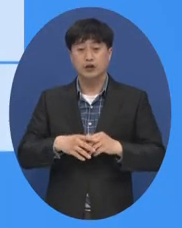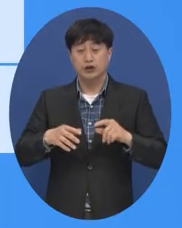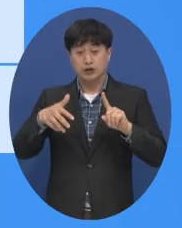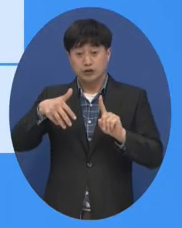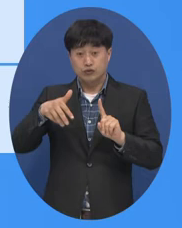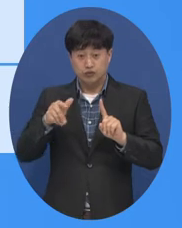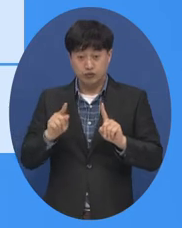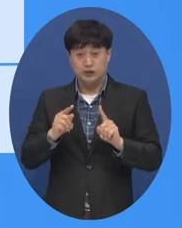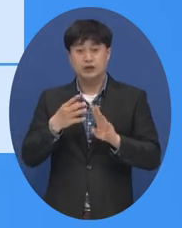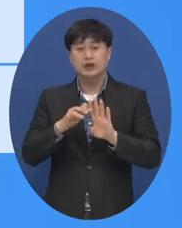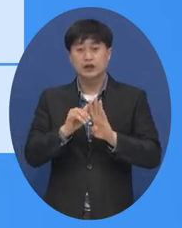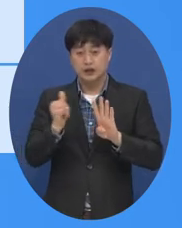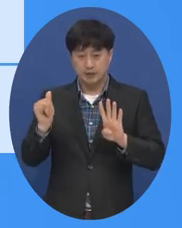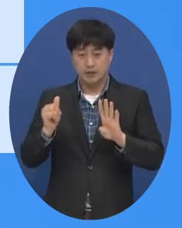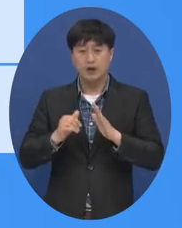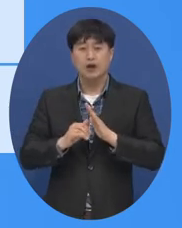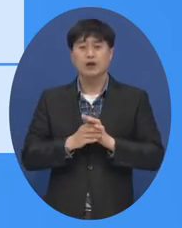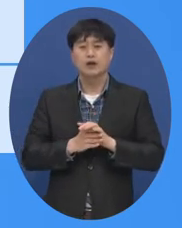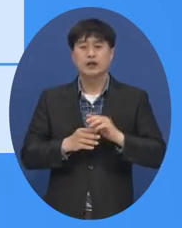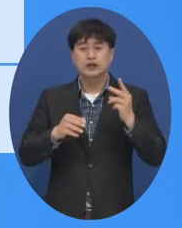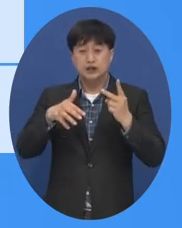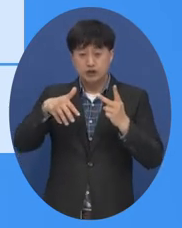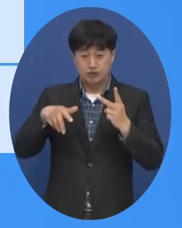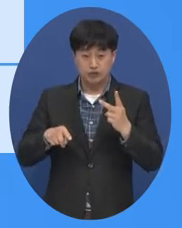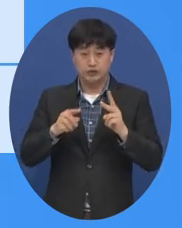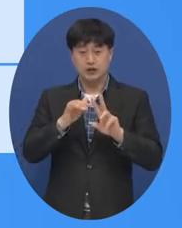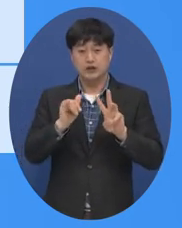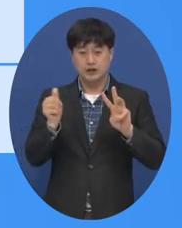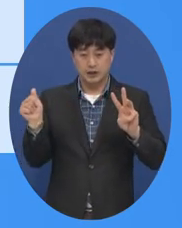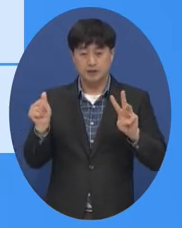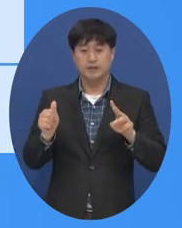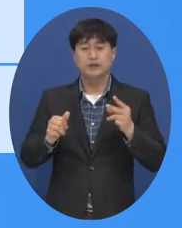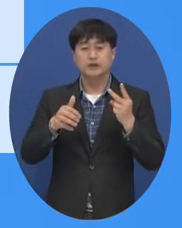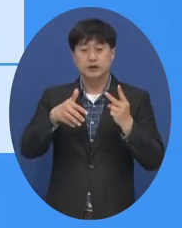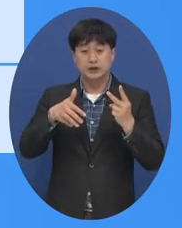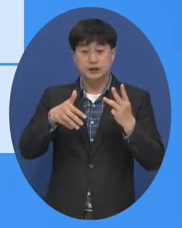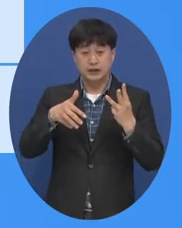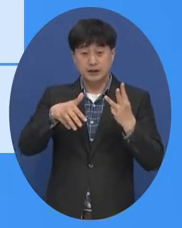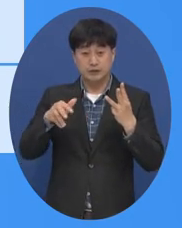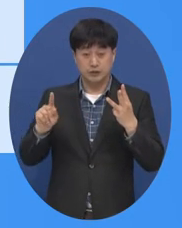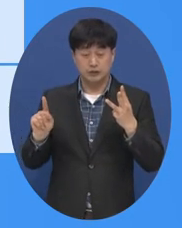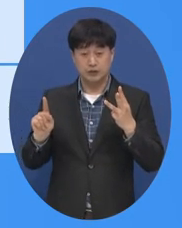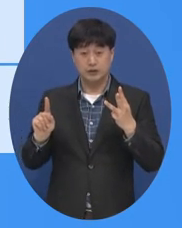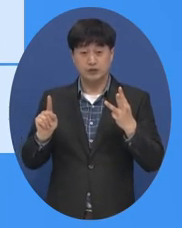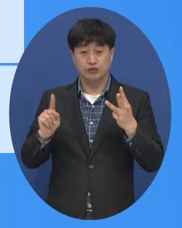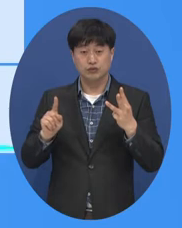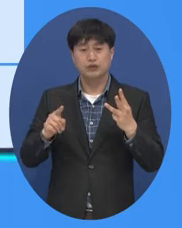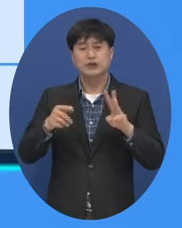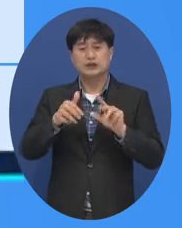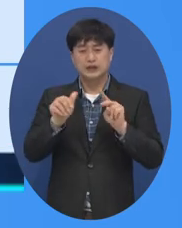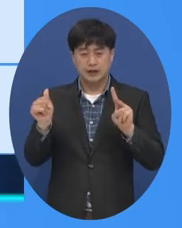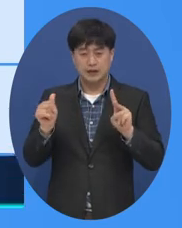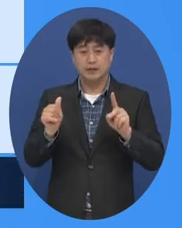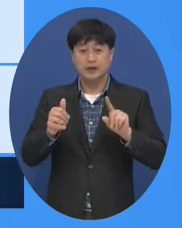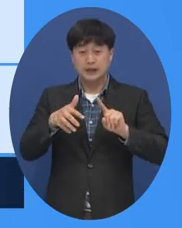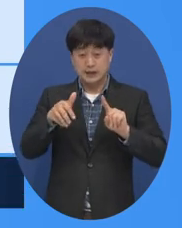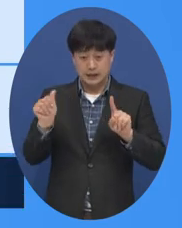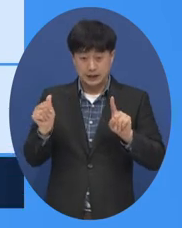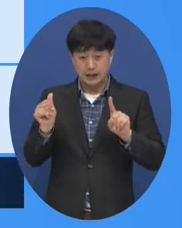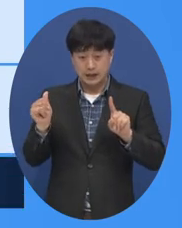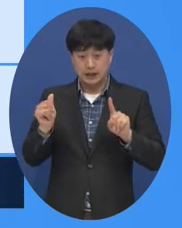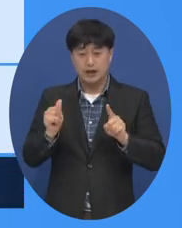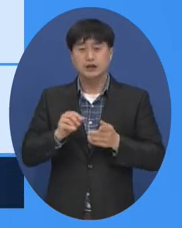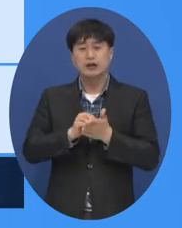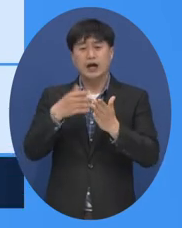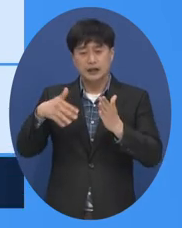가구 이상, 2주 차는 3인 가구, 3주 차 2인 가구, 4주 차 1인 가구와